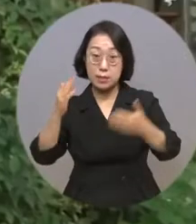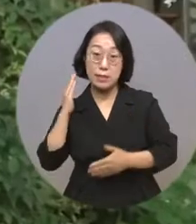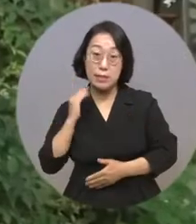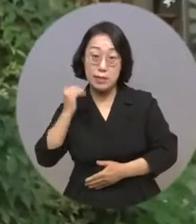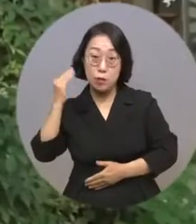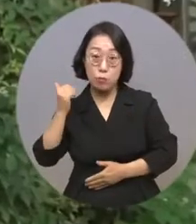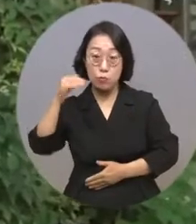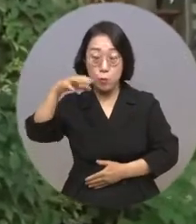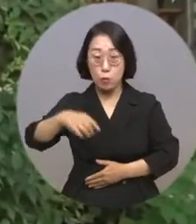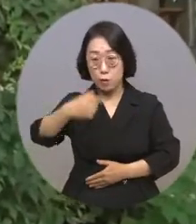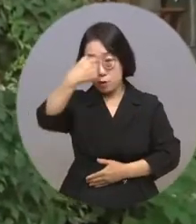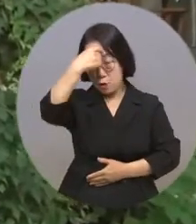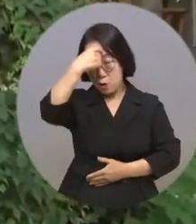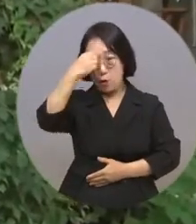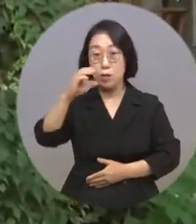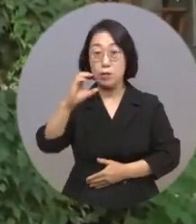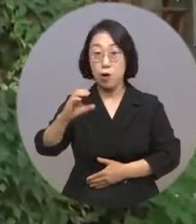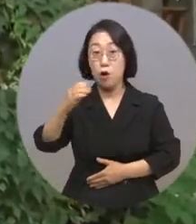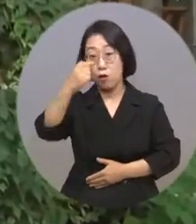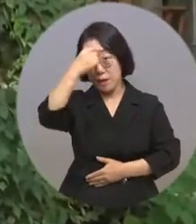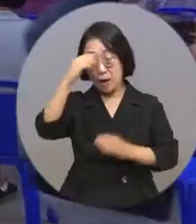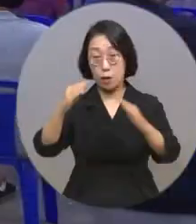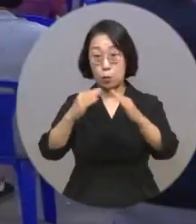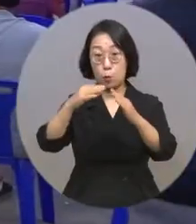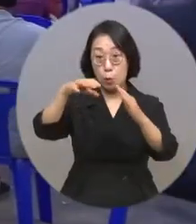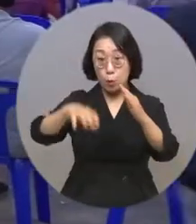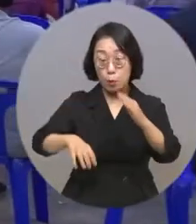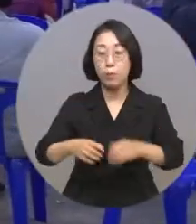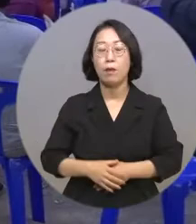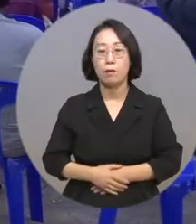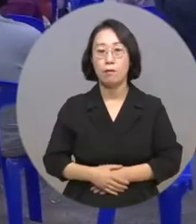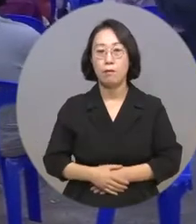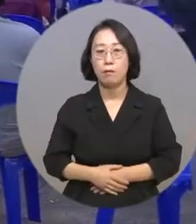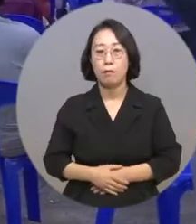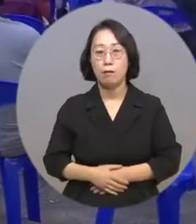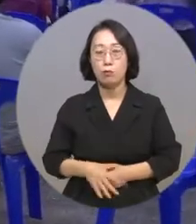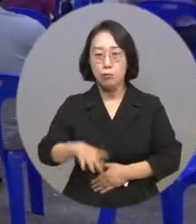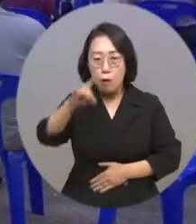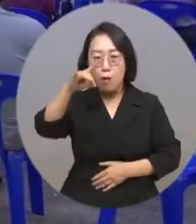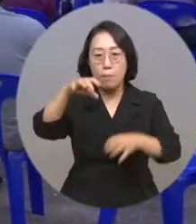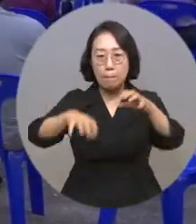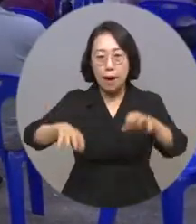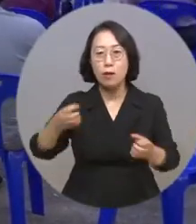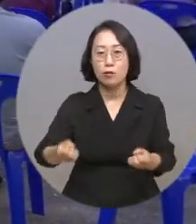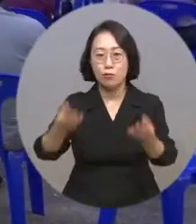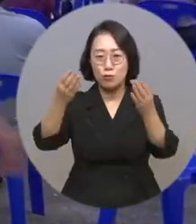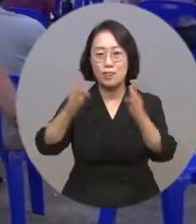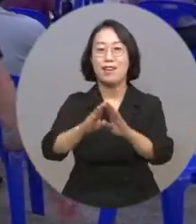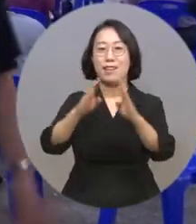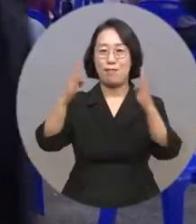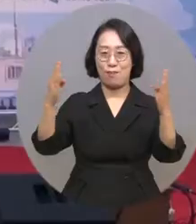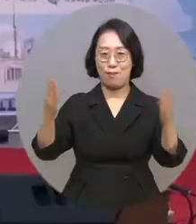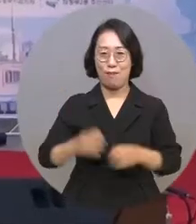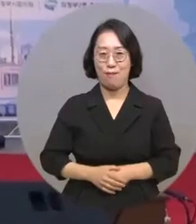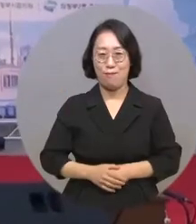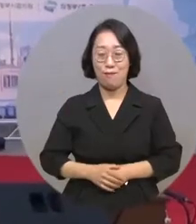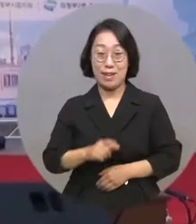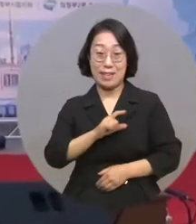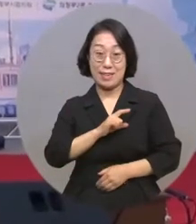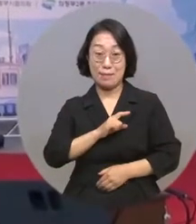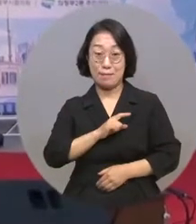이동 성당에 많은 사람들이 모여듭니다. 첫 마을 축제가 이곳에서 열렸습니다. 물꼬를